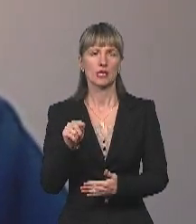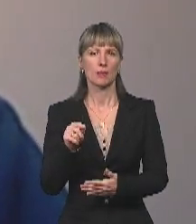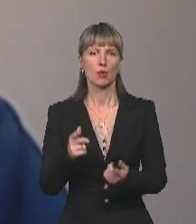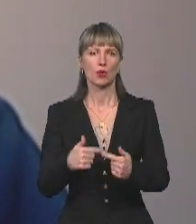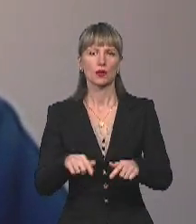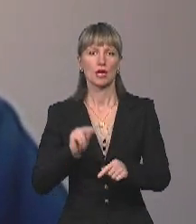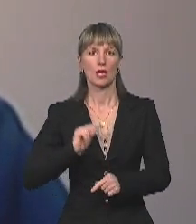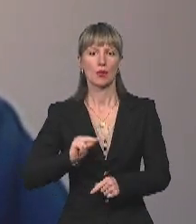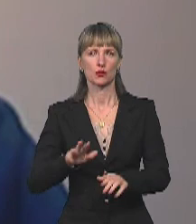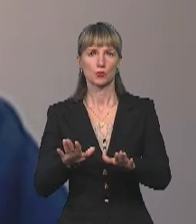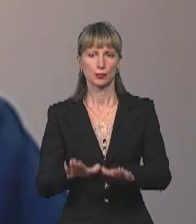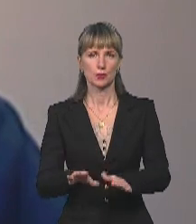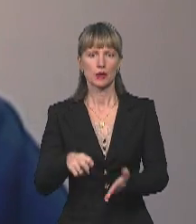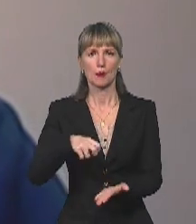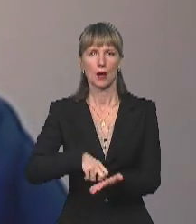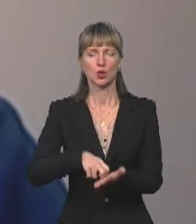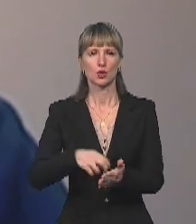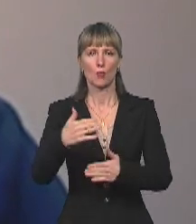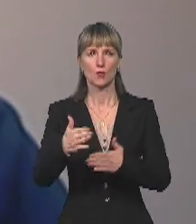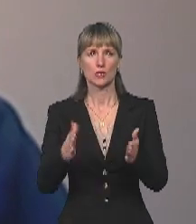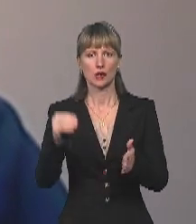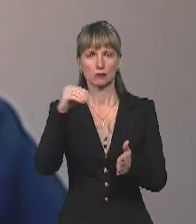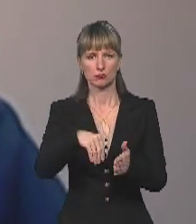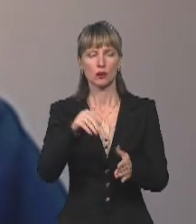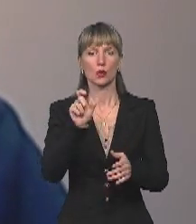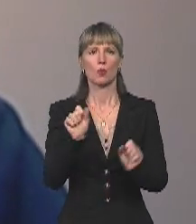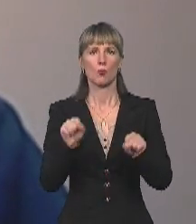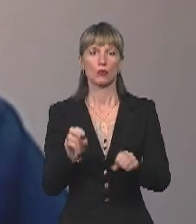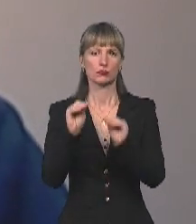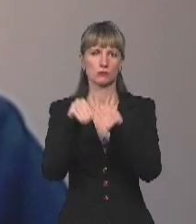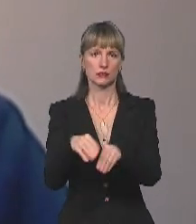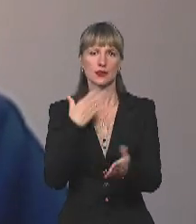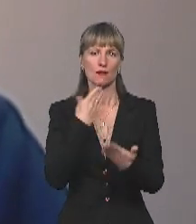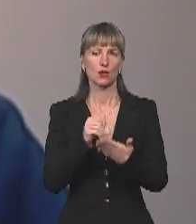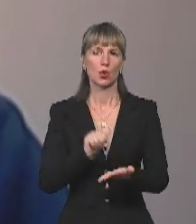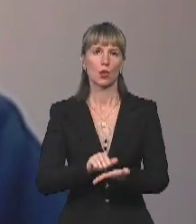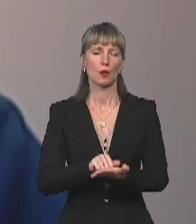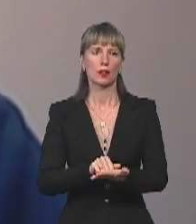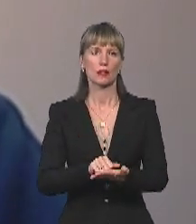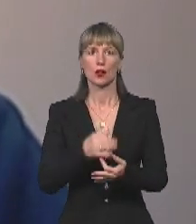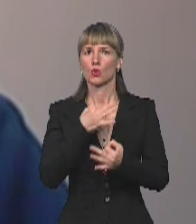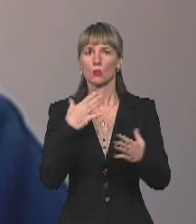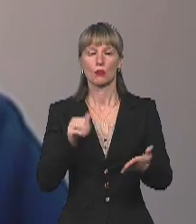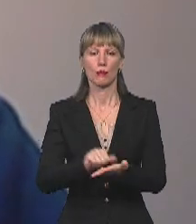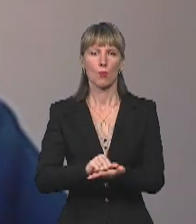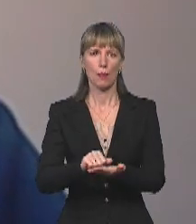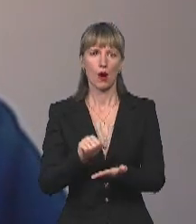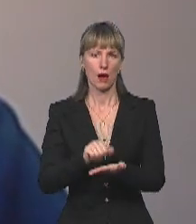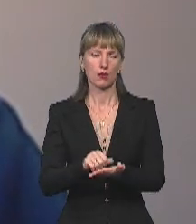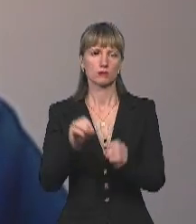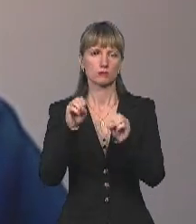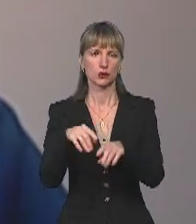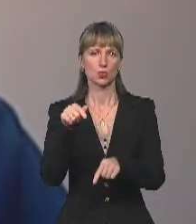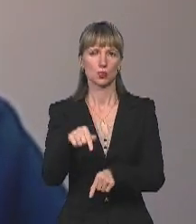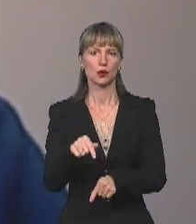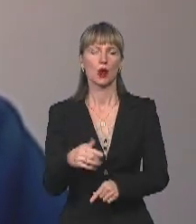організували робоче місце і поштову скриньку так звану, і людина може опустити будь-які папери і документи.